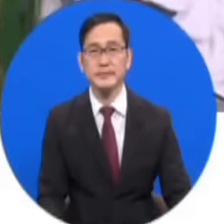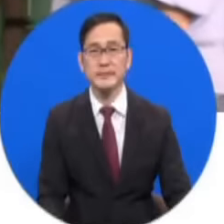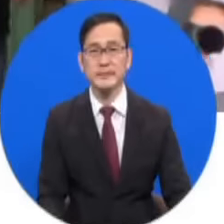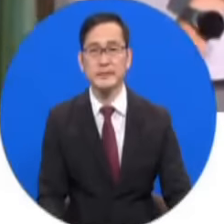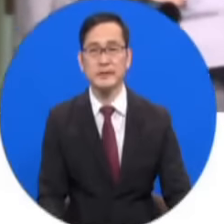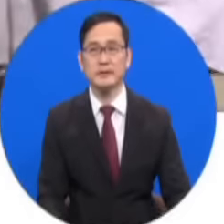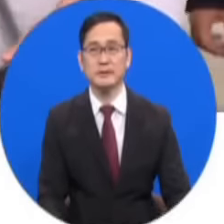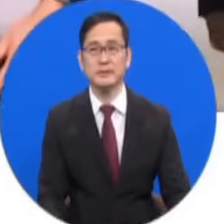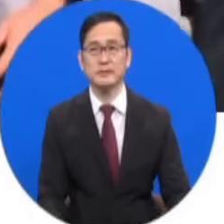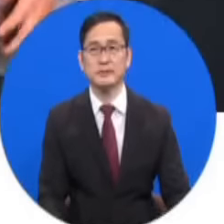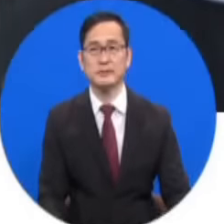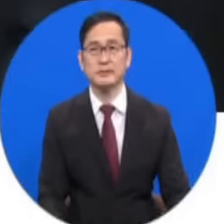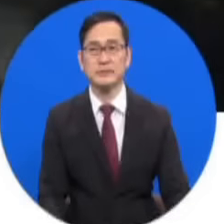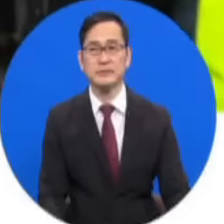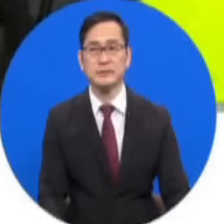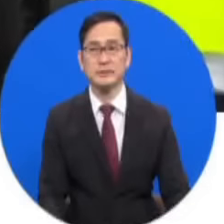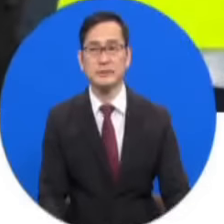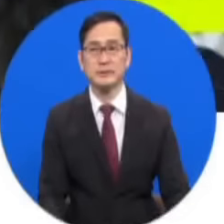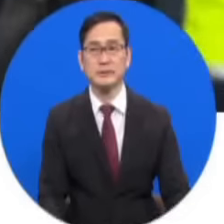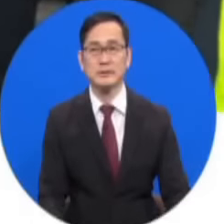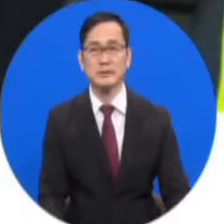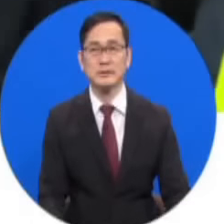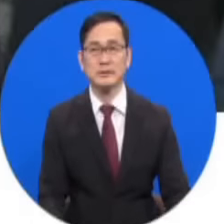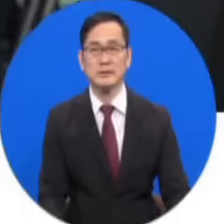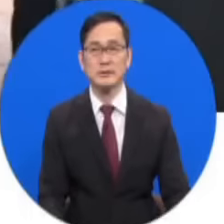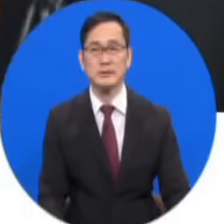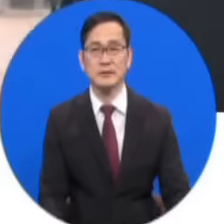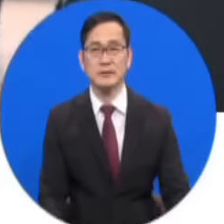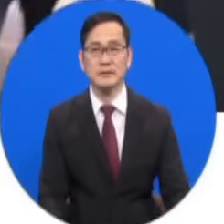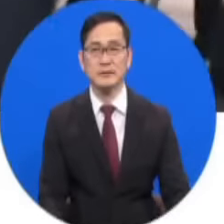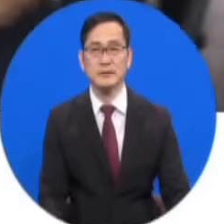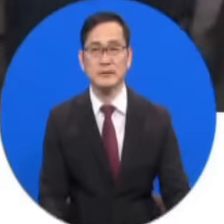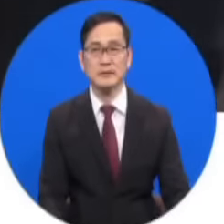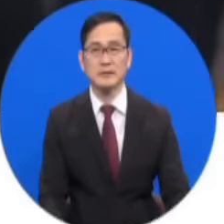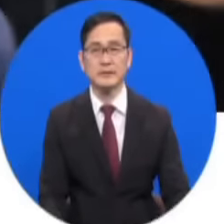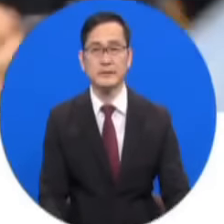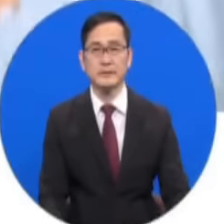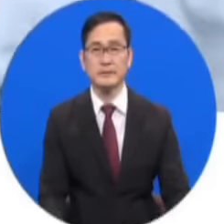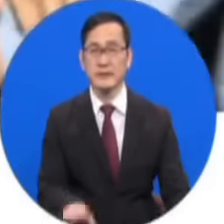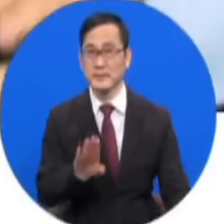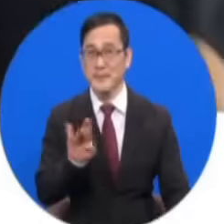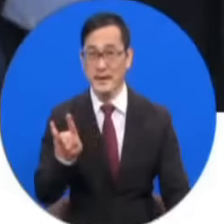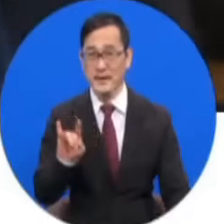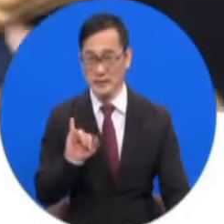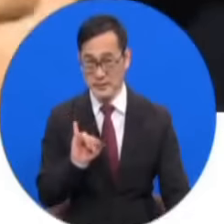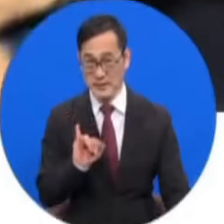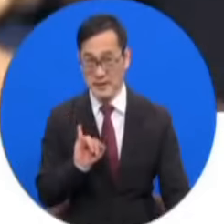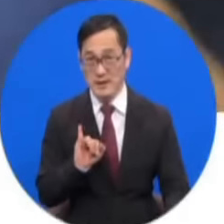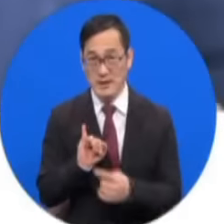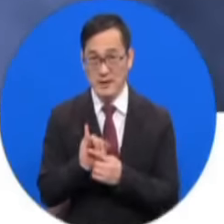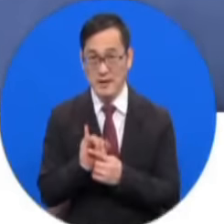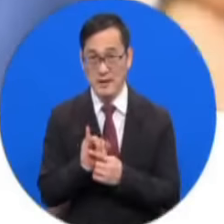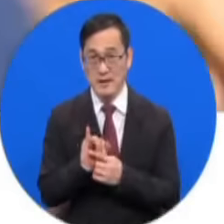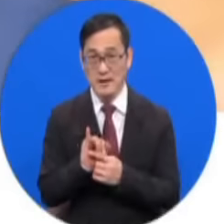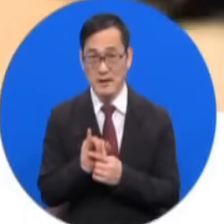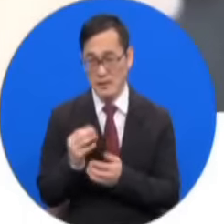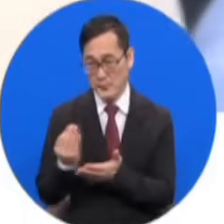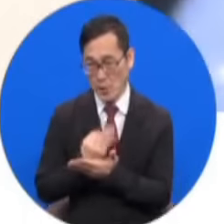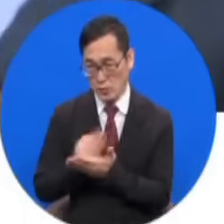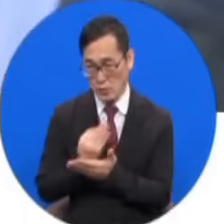어어 언급이 된 것처럼 그 배모 씨가 본인의 소득과 달리 너무나 과도하게 지금 많은 어 부동산을 소유하고